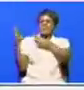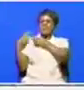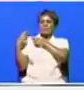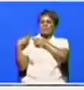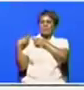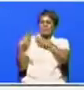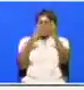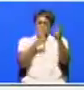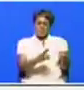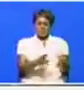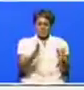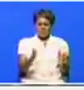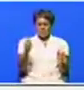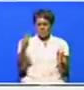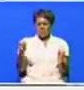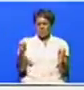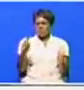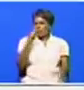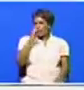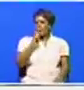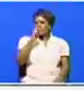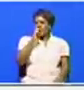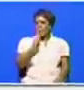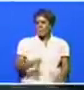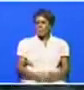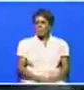Rajab Hassan, KTN News, Dar es Salaam.